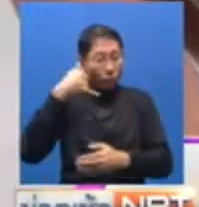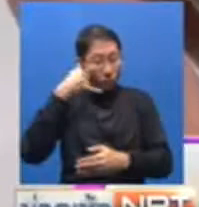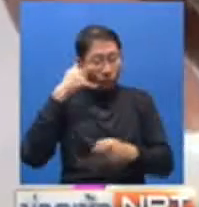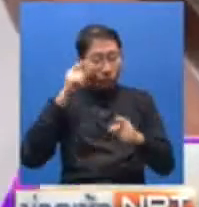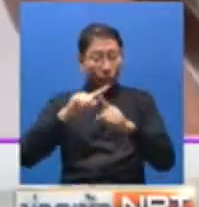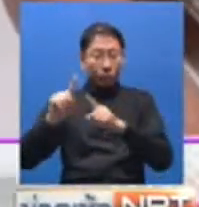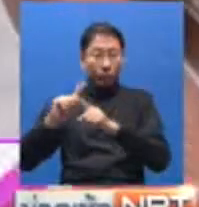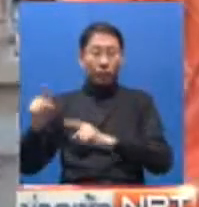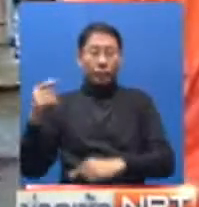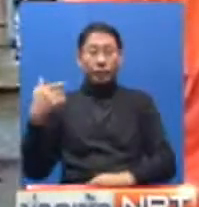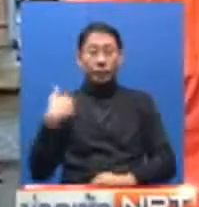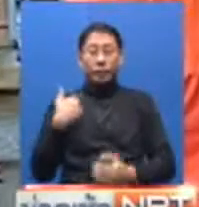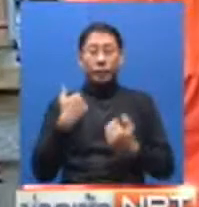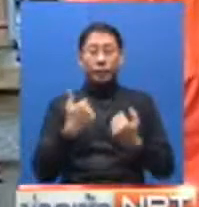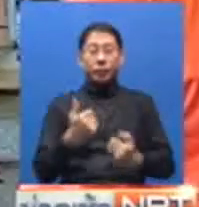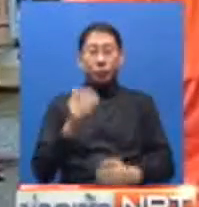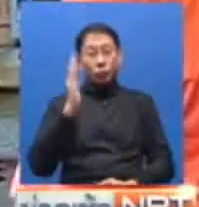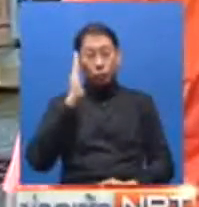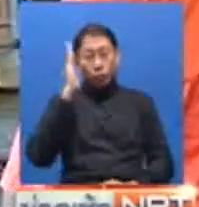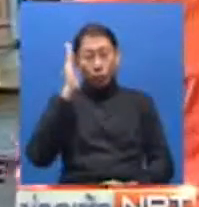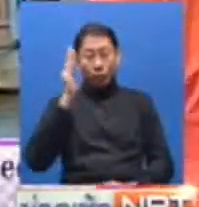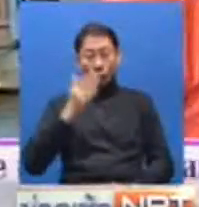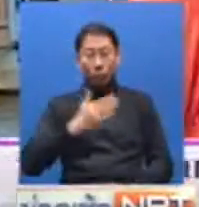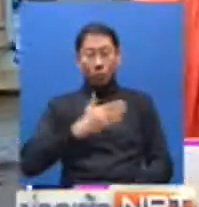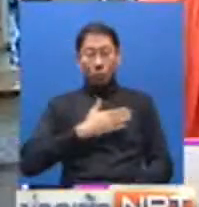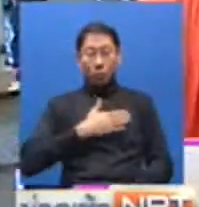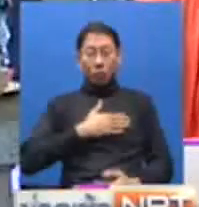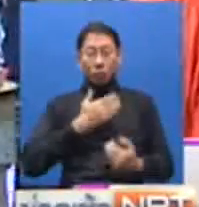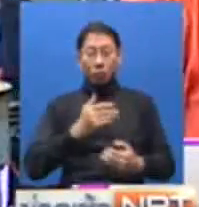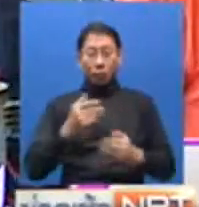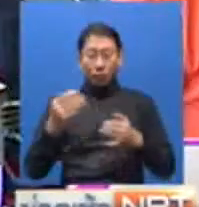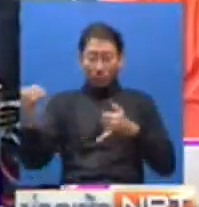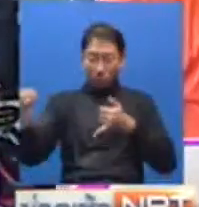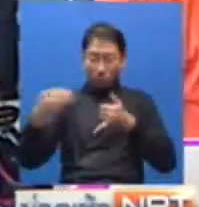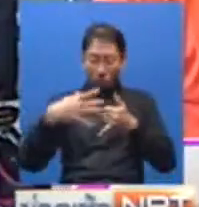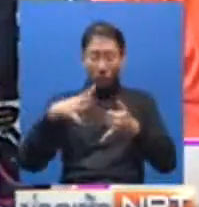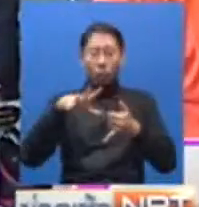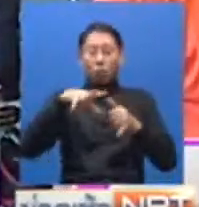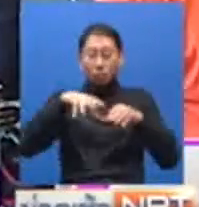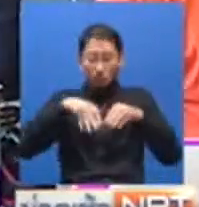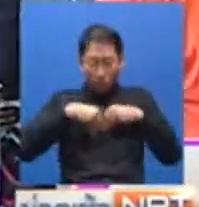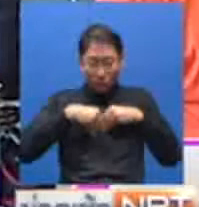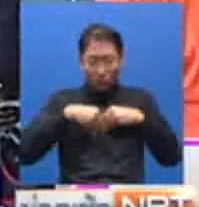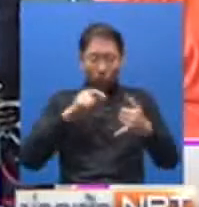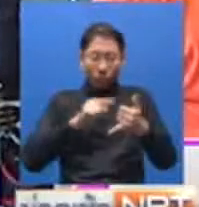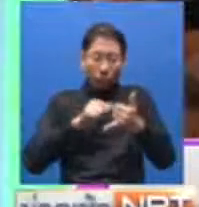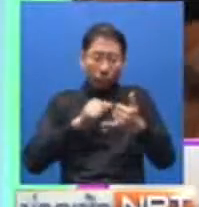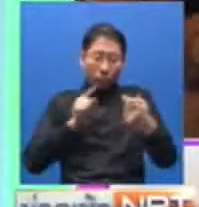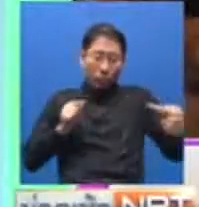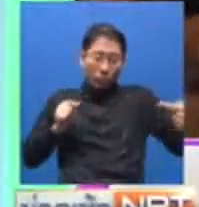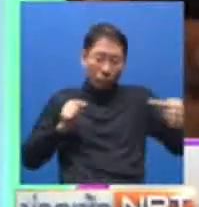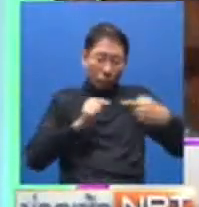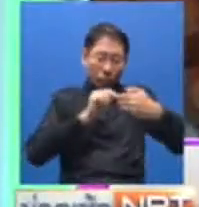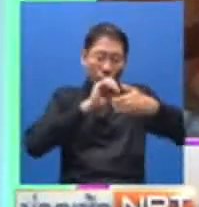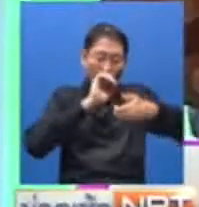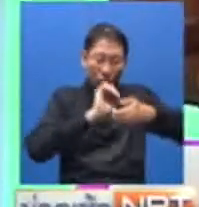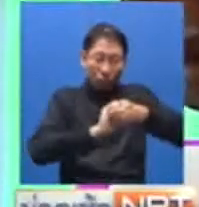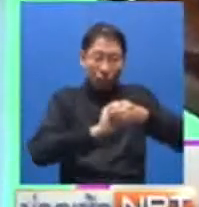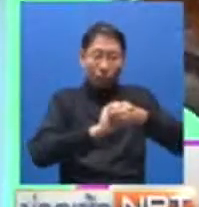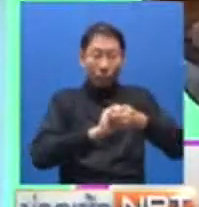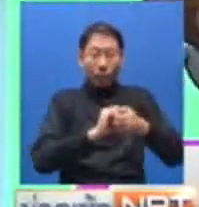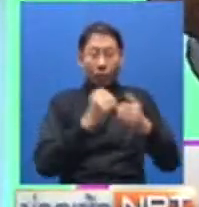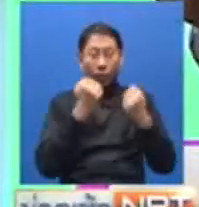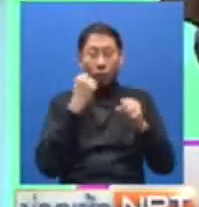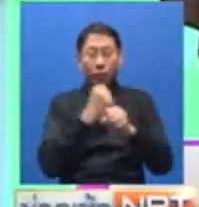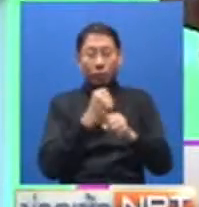รมโดยชายคนนี้เคยได้รับ SMS หลอกลวงและได้กดเชื่อมต่อลิงก์ตามข้อความแต่เนื่องจากเป็นมือถือระบบป